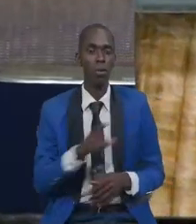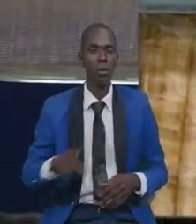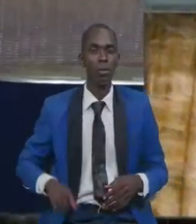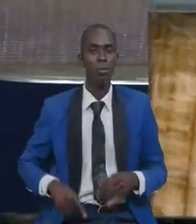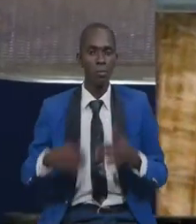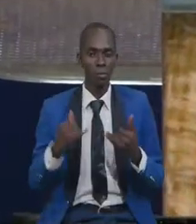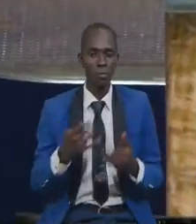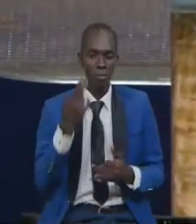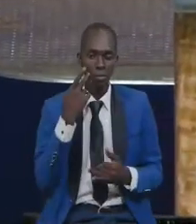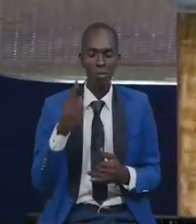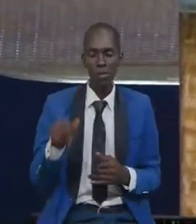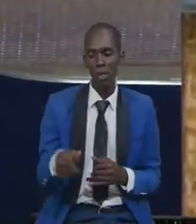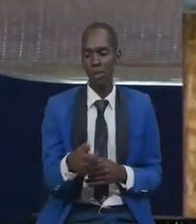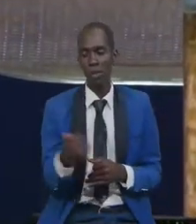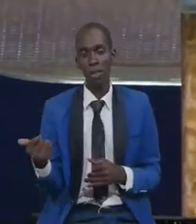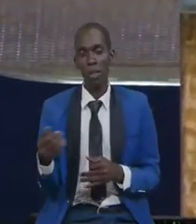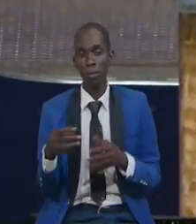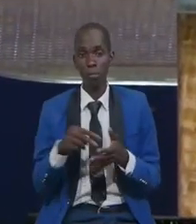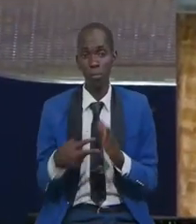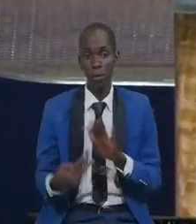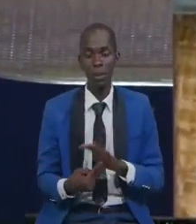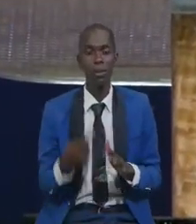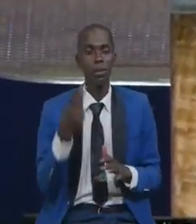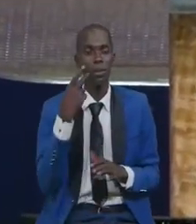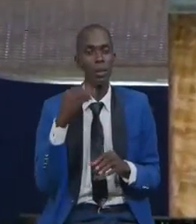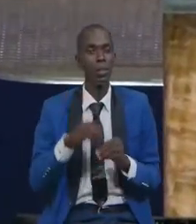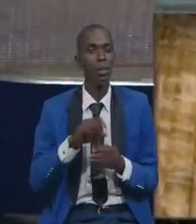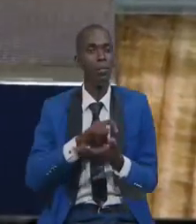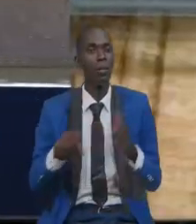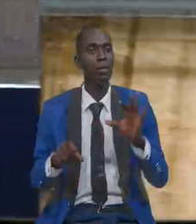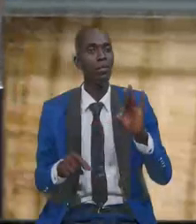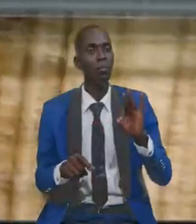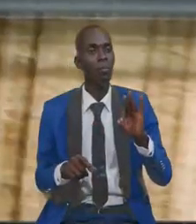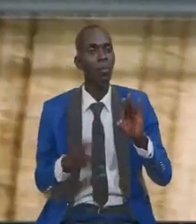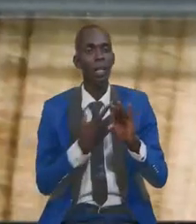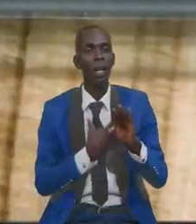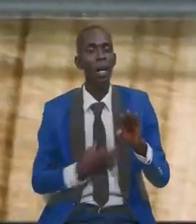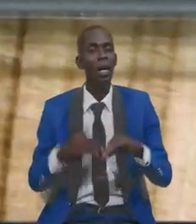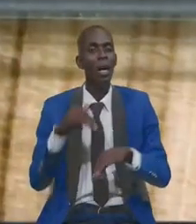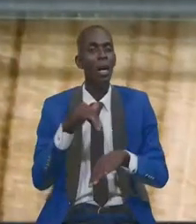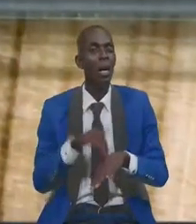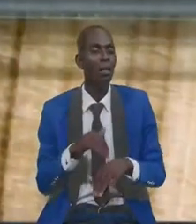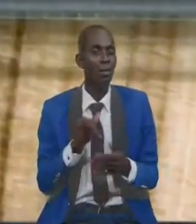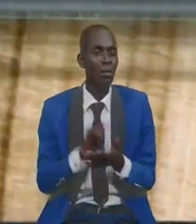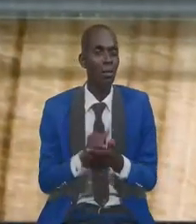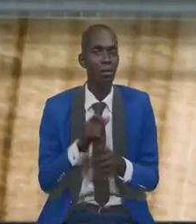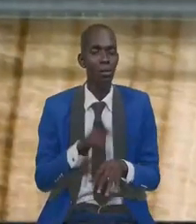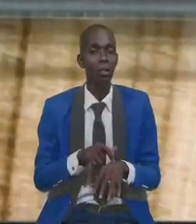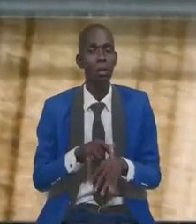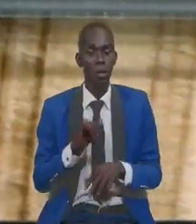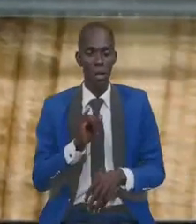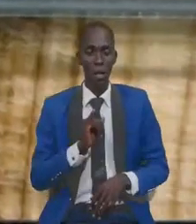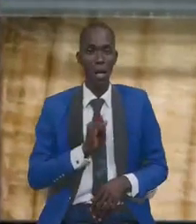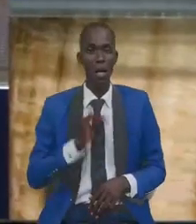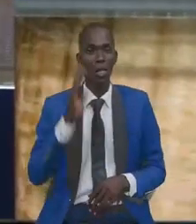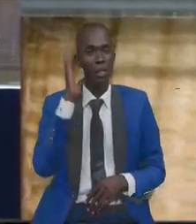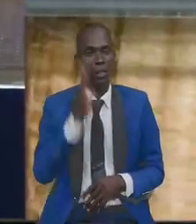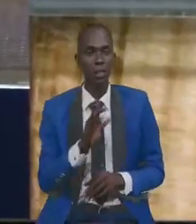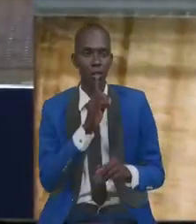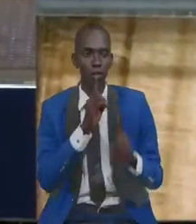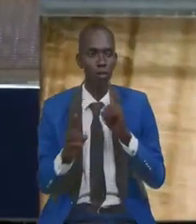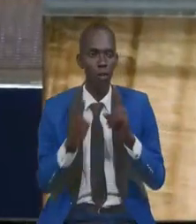Mais regardez l'autre face de la monnaie. Verset 9, il dit, « Et soudain, je parle